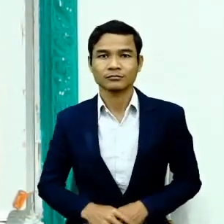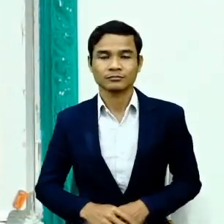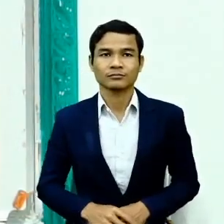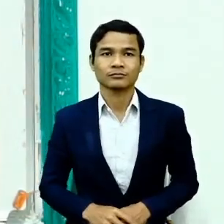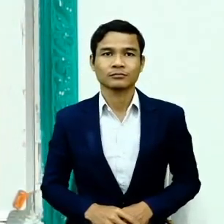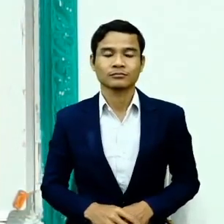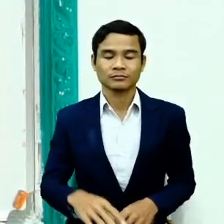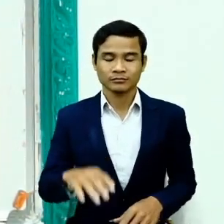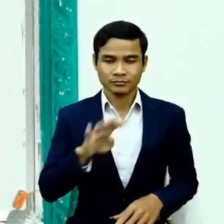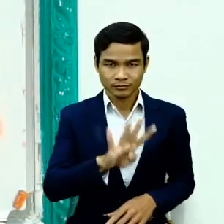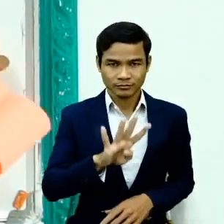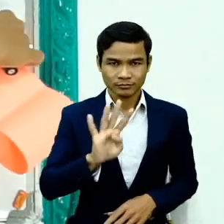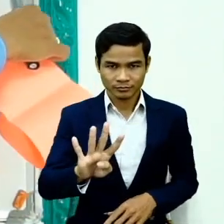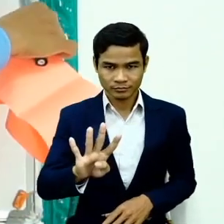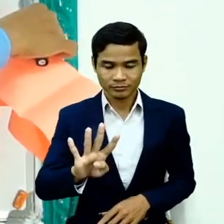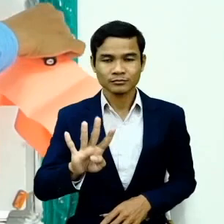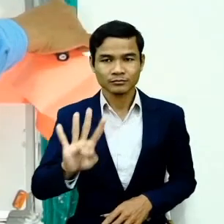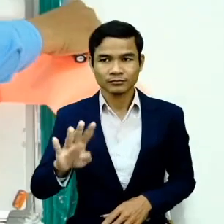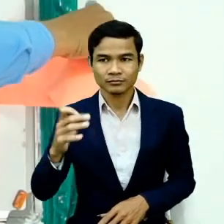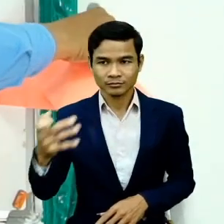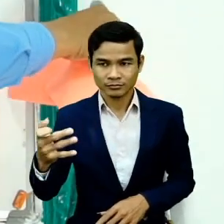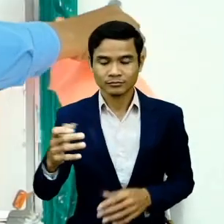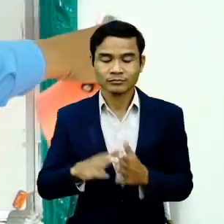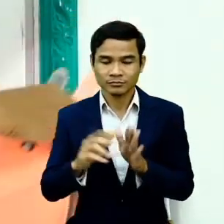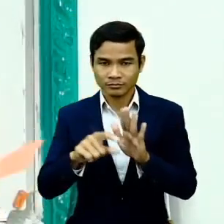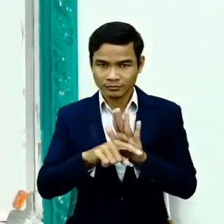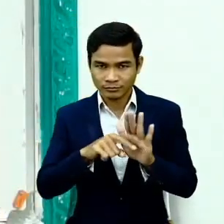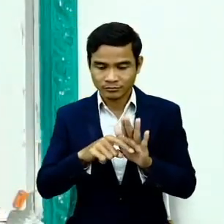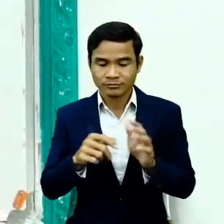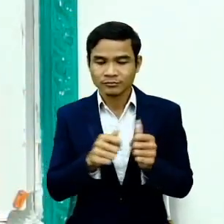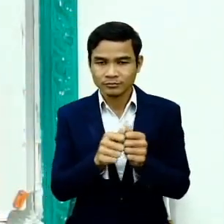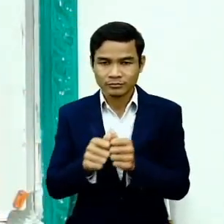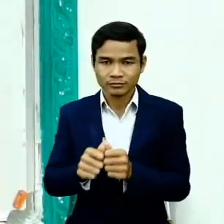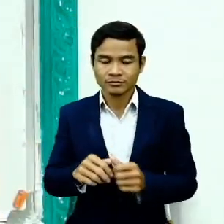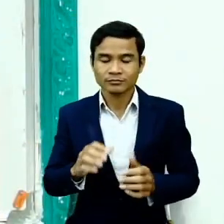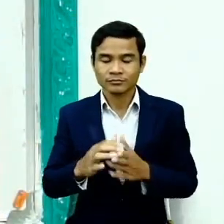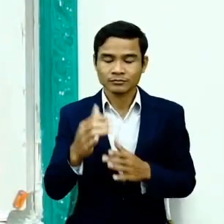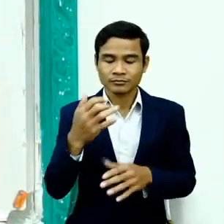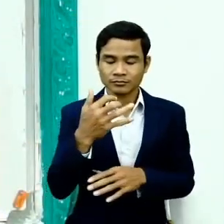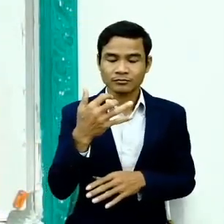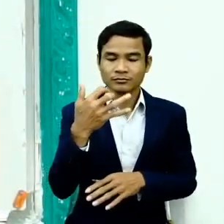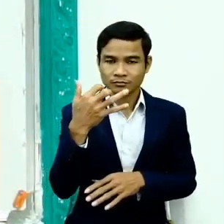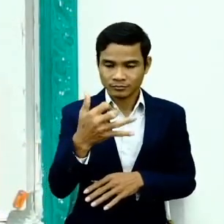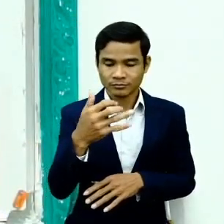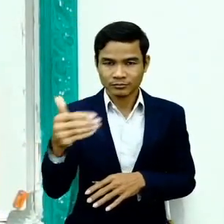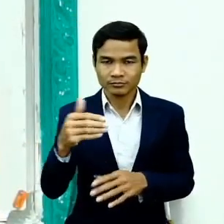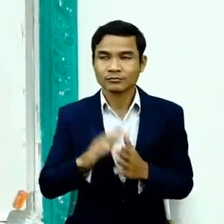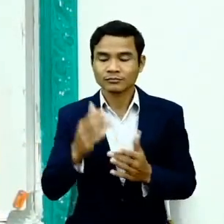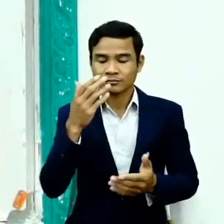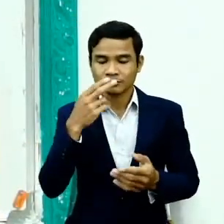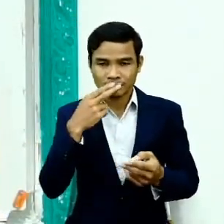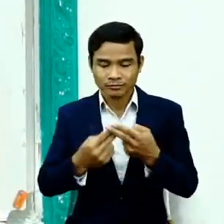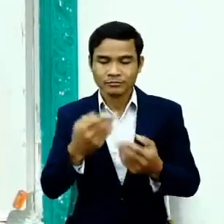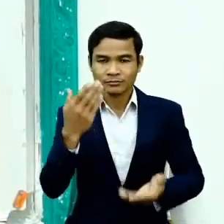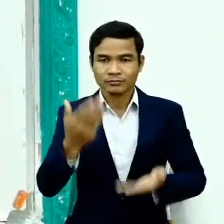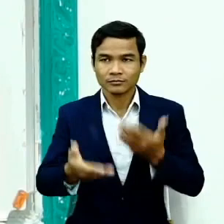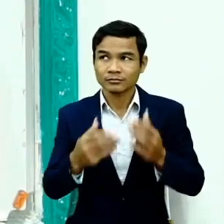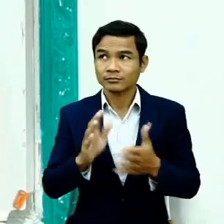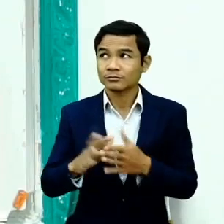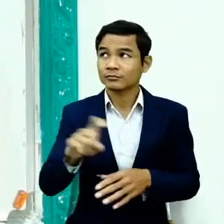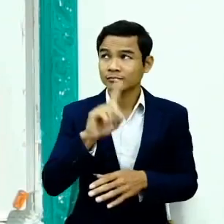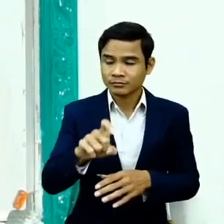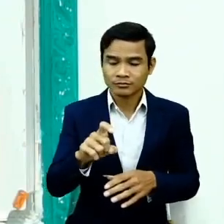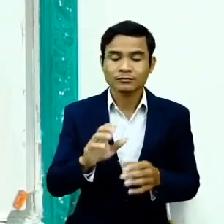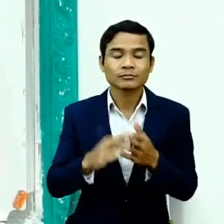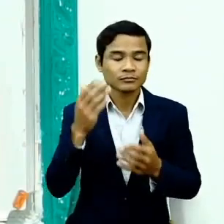buôn phôn buôn rồi chá sai sắp rạm bấy đội chú mùi nâng chá chất sắp rạm buôn rồi dương đã chạm lại rõ hai rồi ấy kì xưa rốt chạm lại